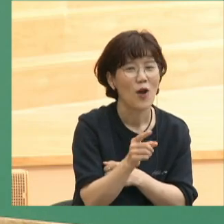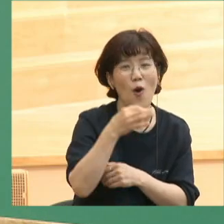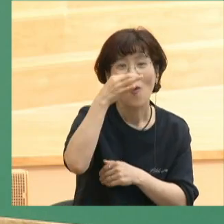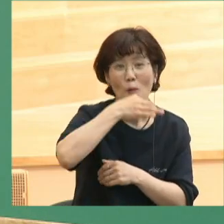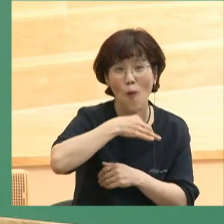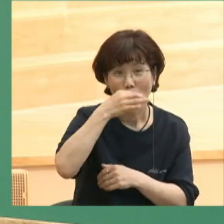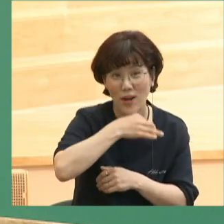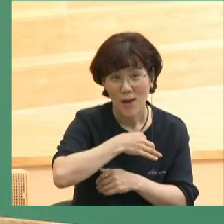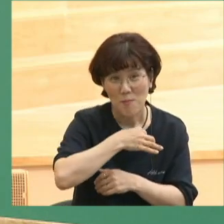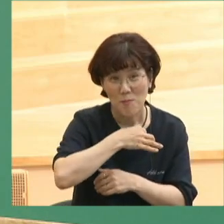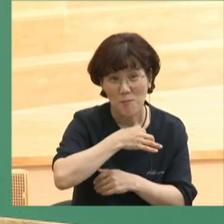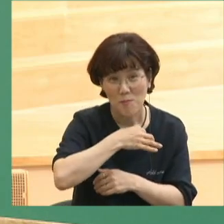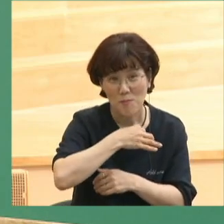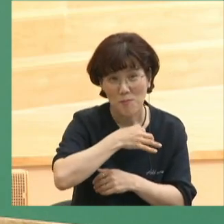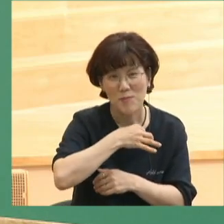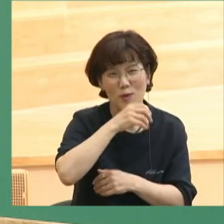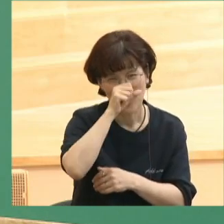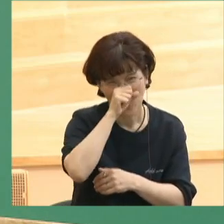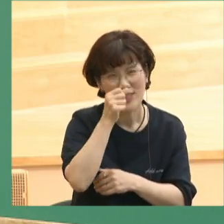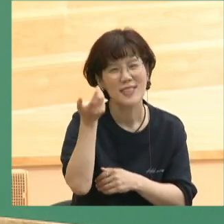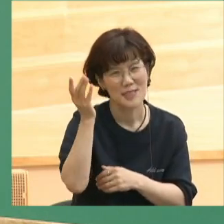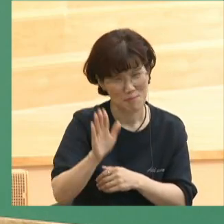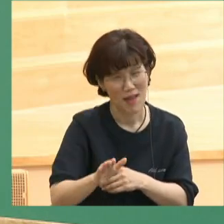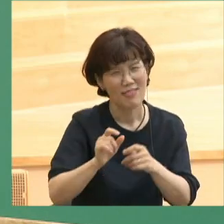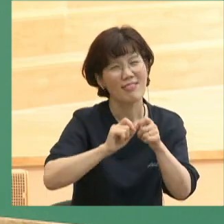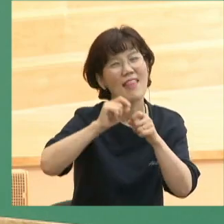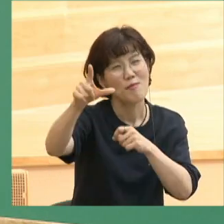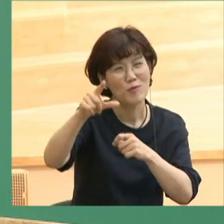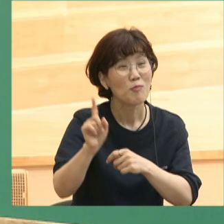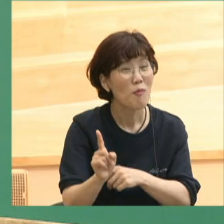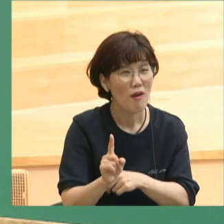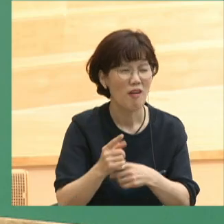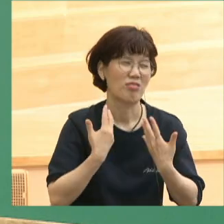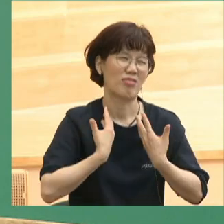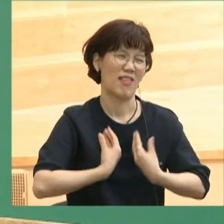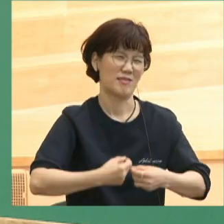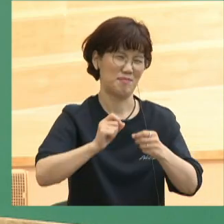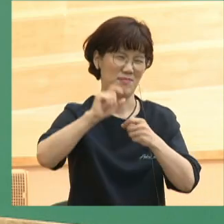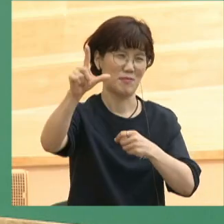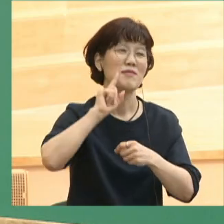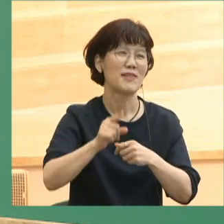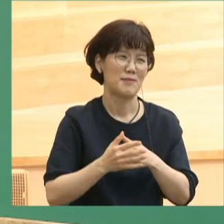보람이면 참 좋겠죠? 근데 대부분은 낙심입니다.